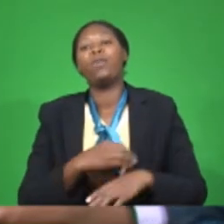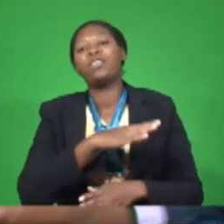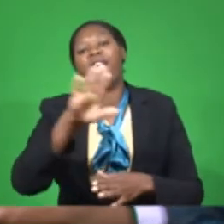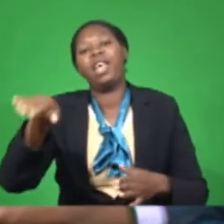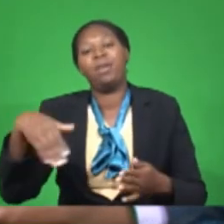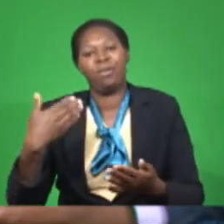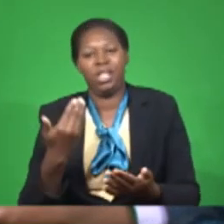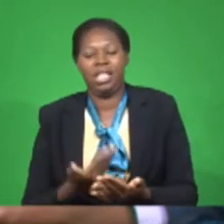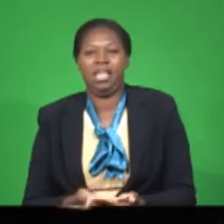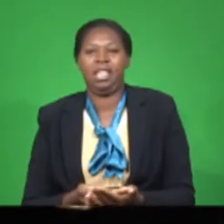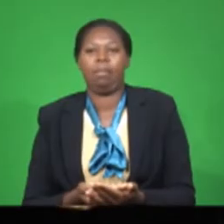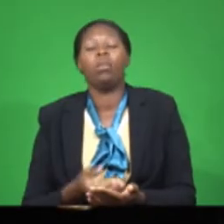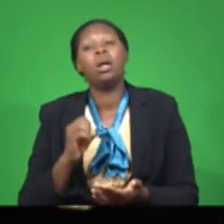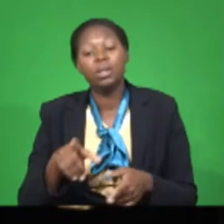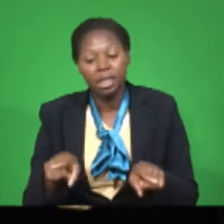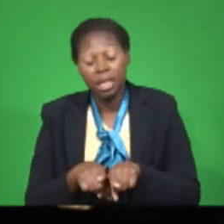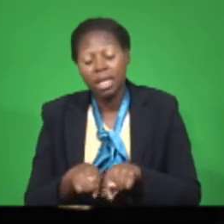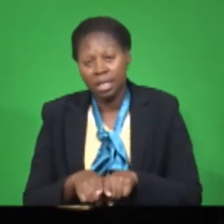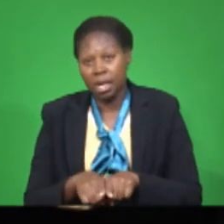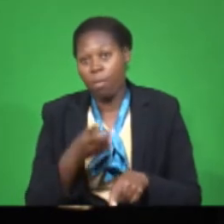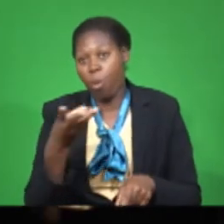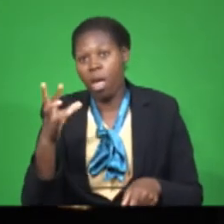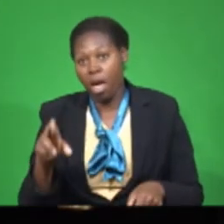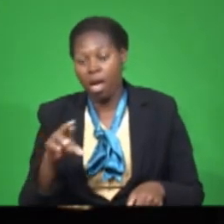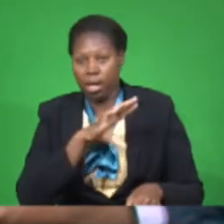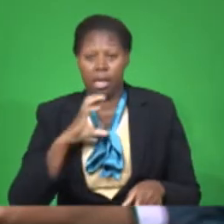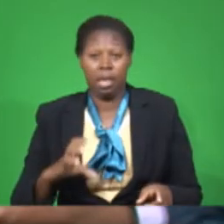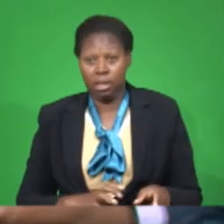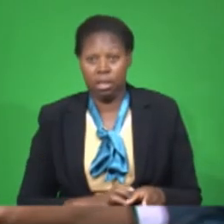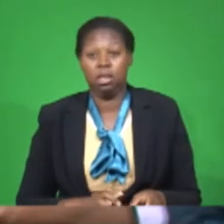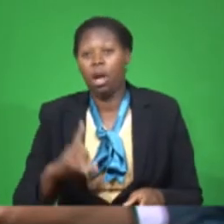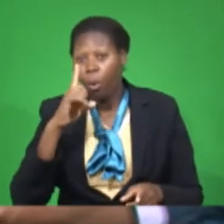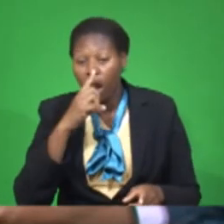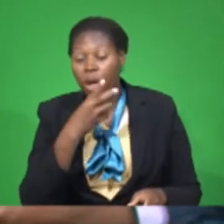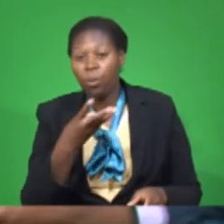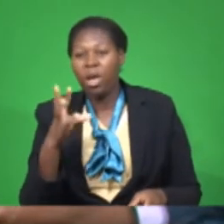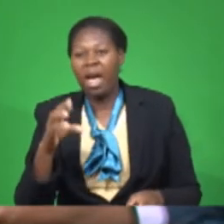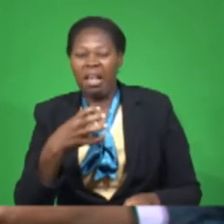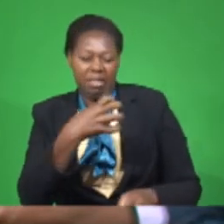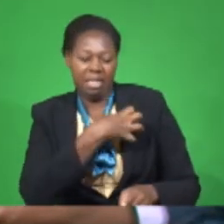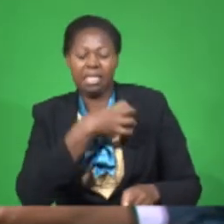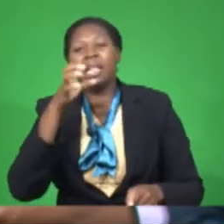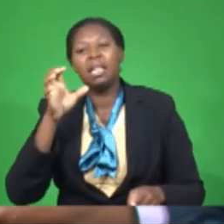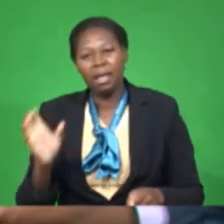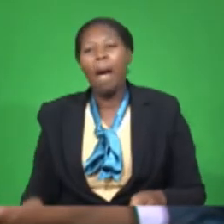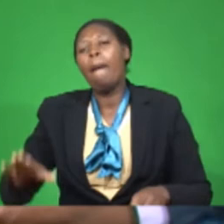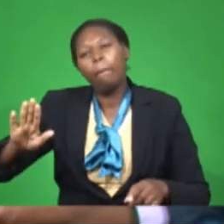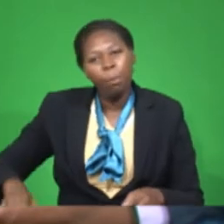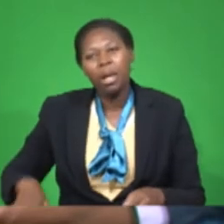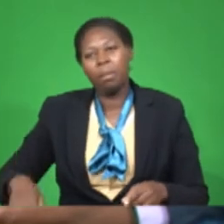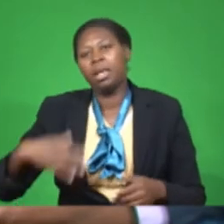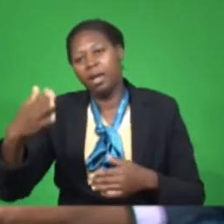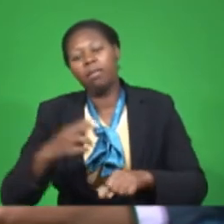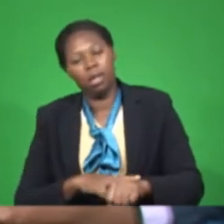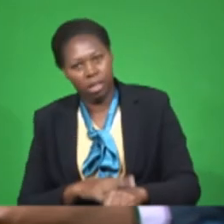Saka, kana wanga uri mhubu uchitadzira mwari uri kokoko muso unotenda muna Jesu vanoti unopuwa simba rekuve mwana